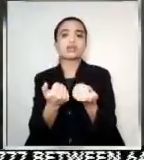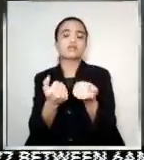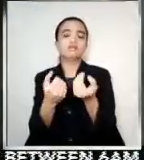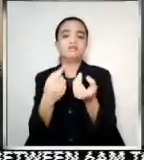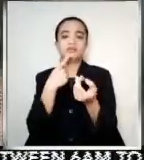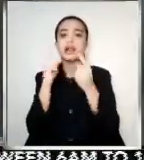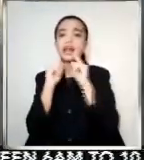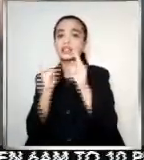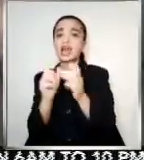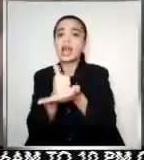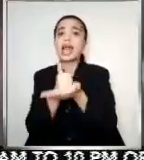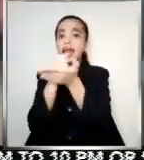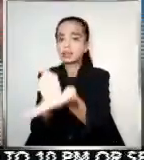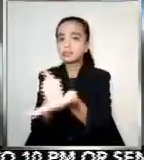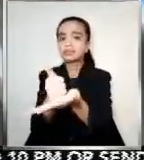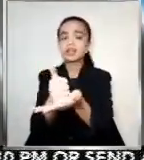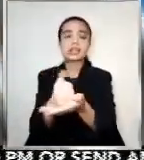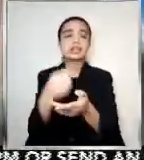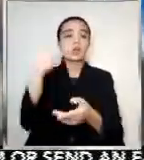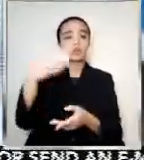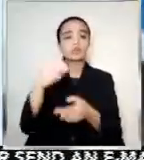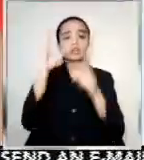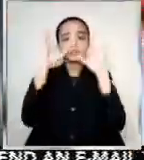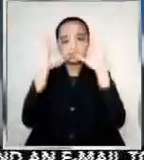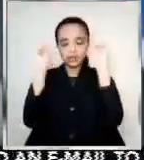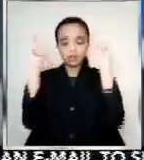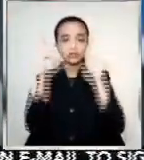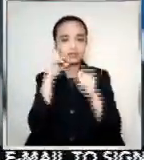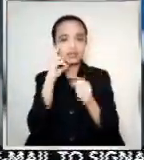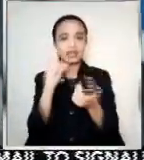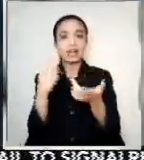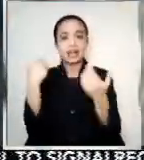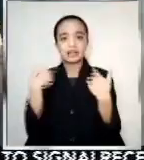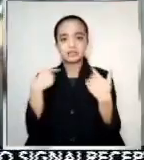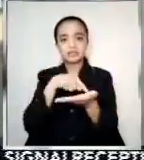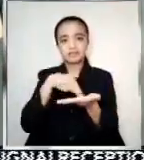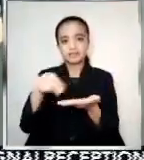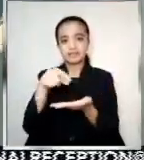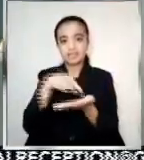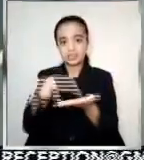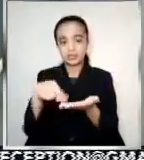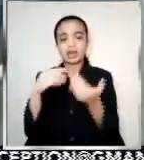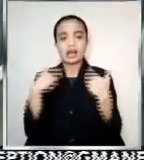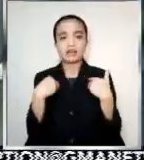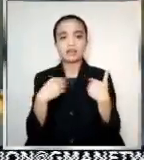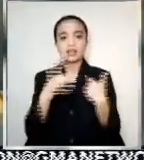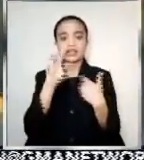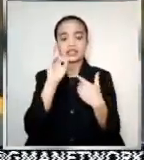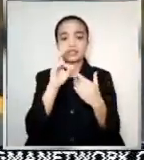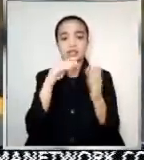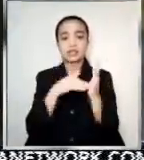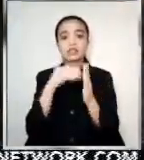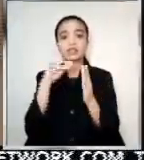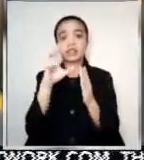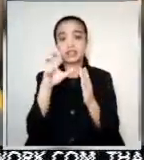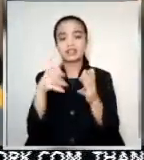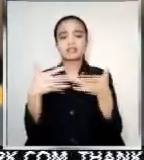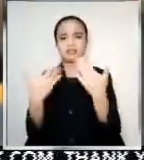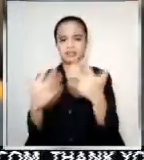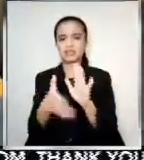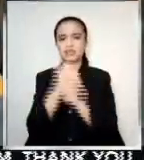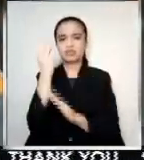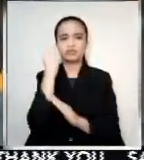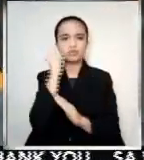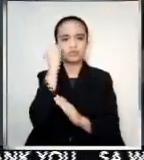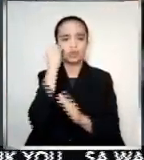silang lahat sa loob ng 7 araw. May nauna ng 7,500 na OFW na napauwi noong nakaraang linggo.